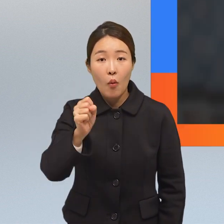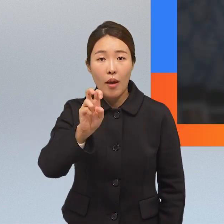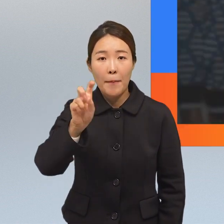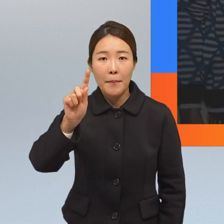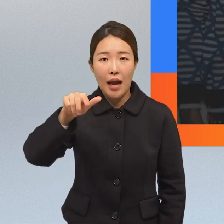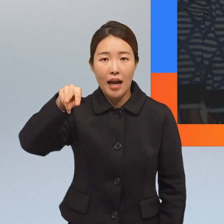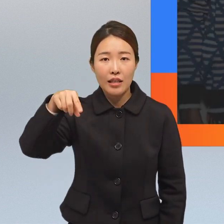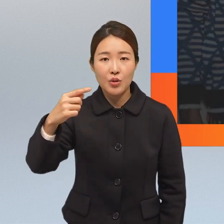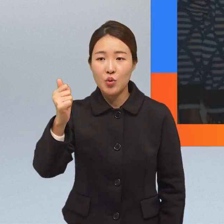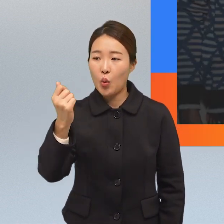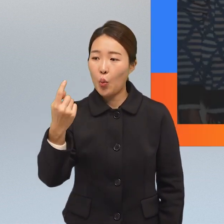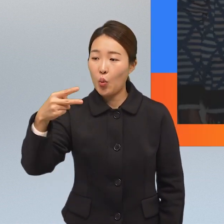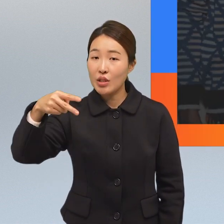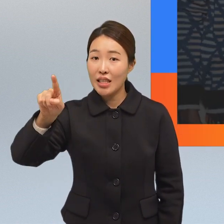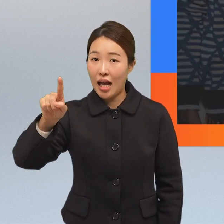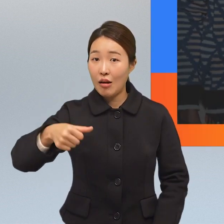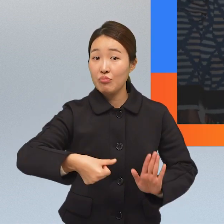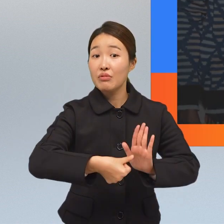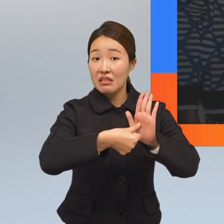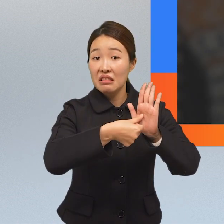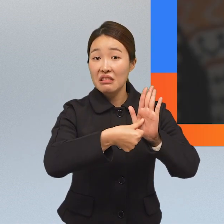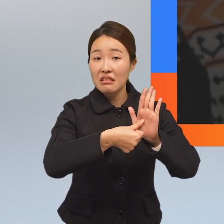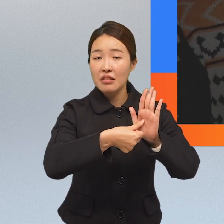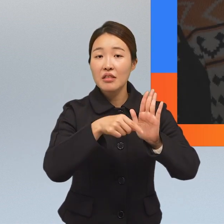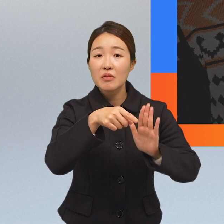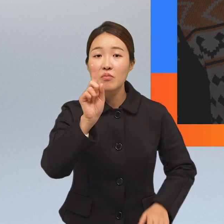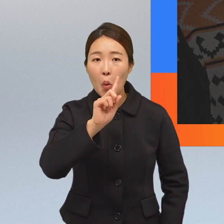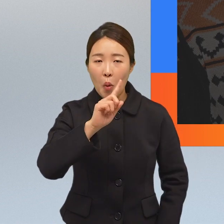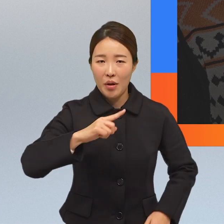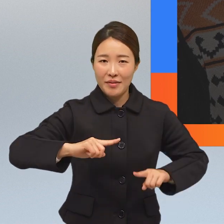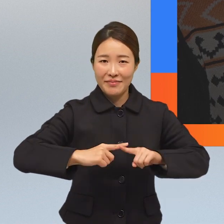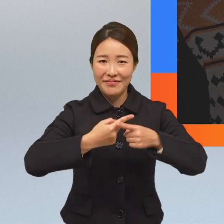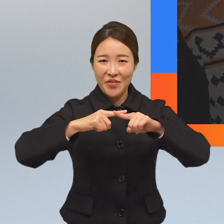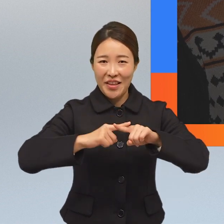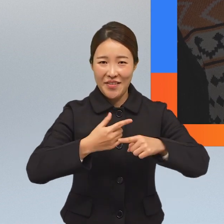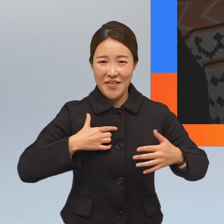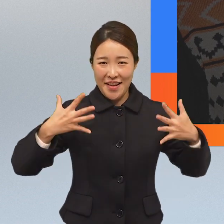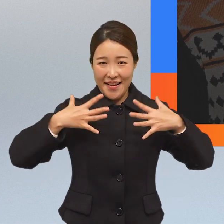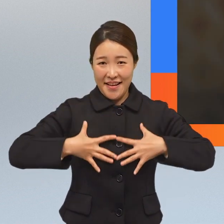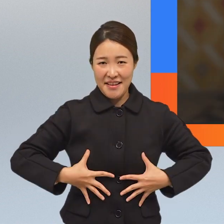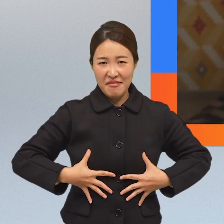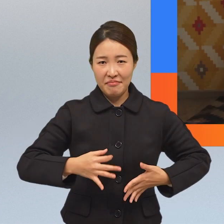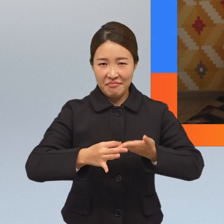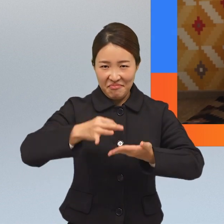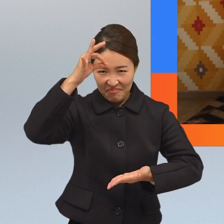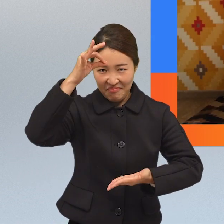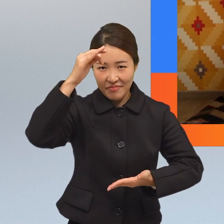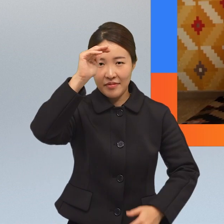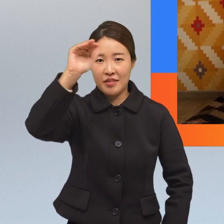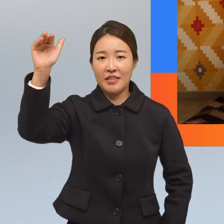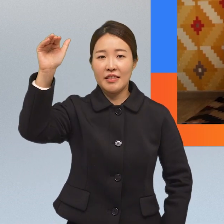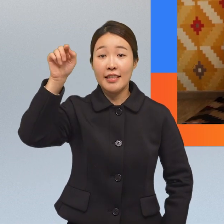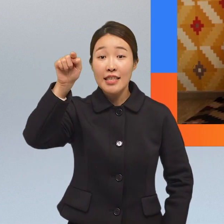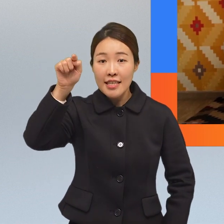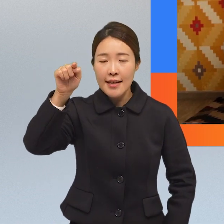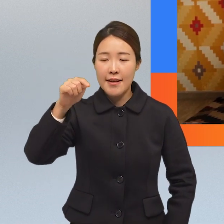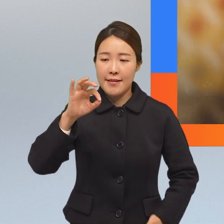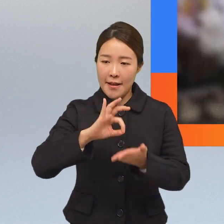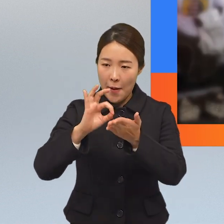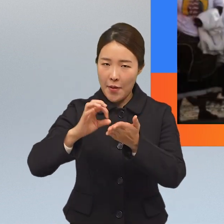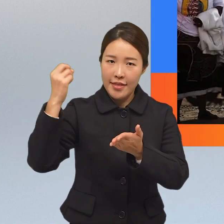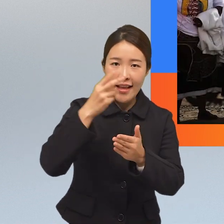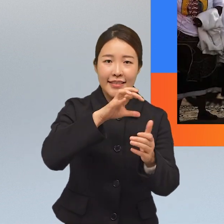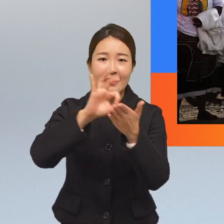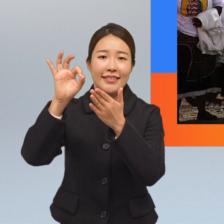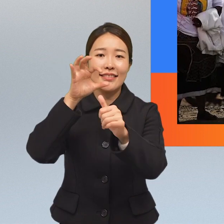있는 막수사라는 브랜드가 있는데요. 여기는 약간 니트웨어를 이제 하이브랜드 형식으로 이제 재차용을 한